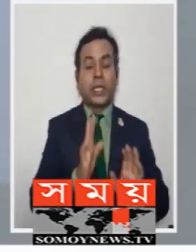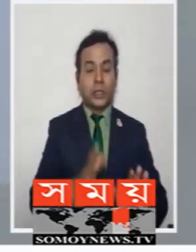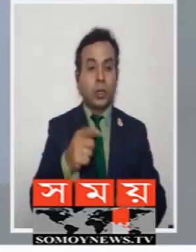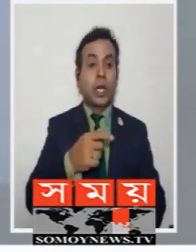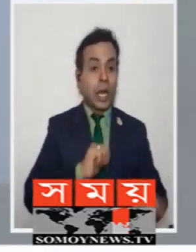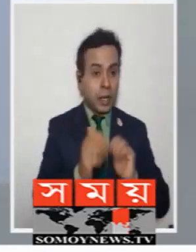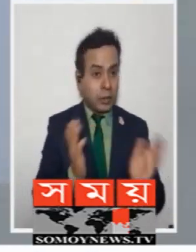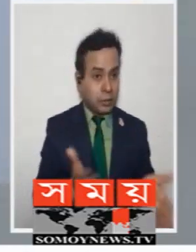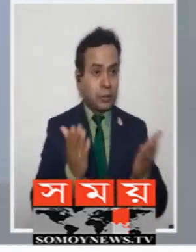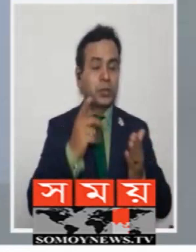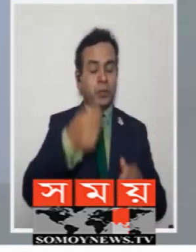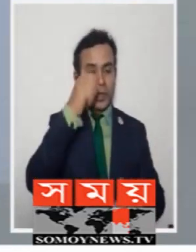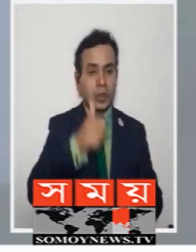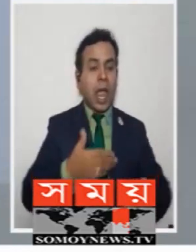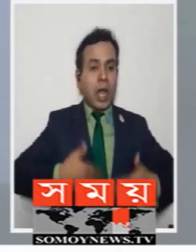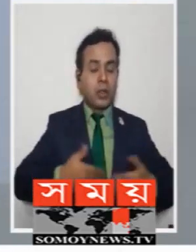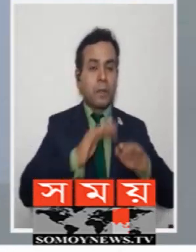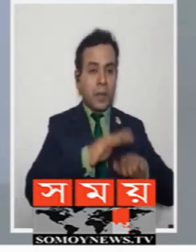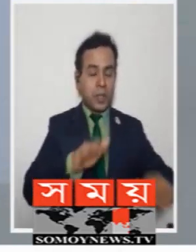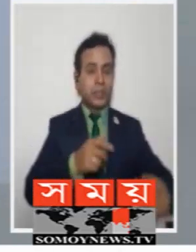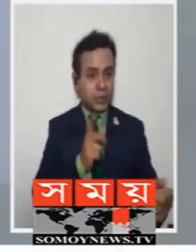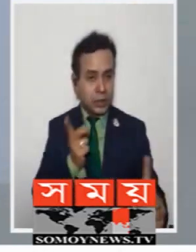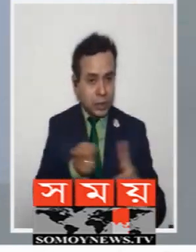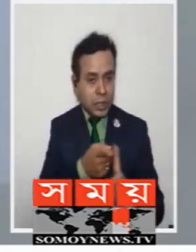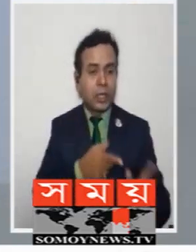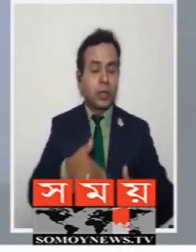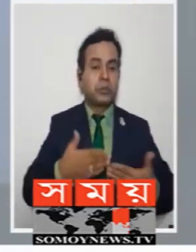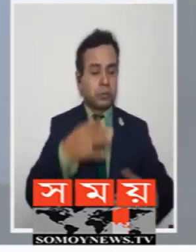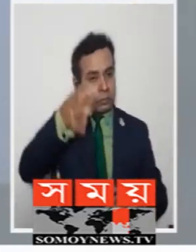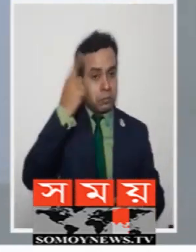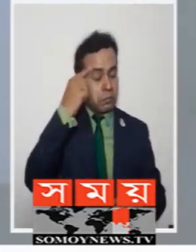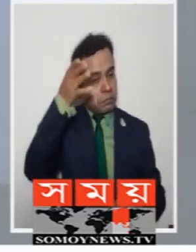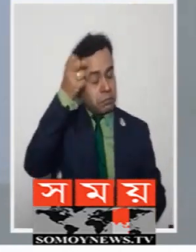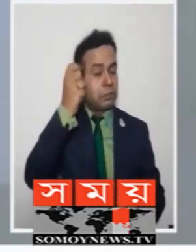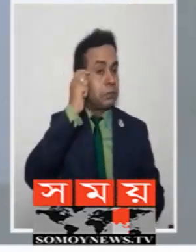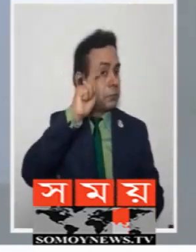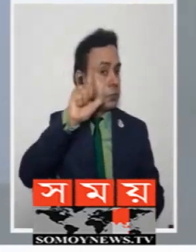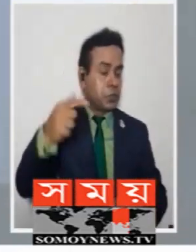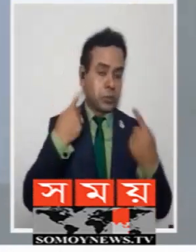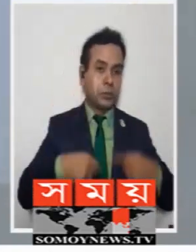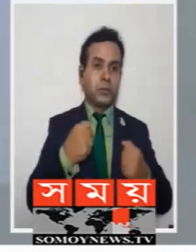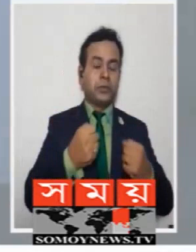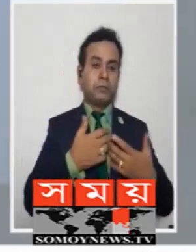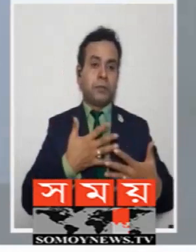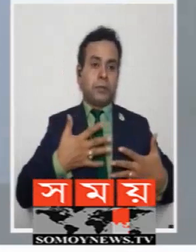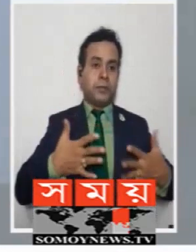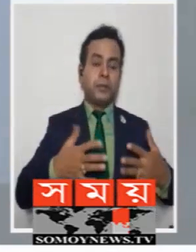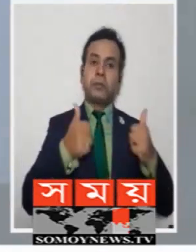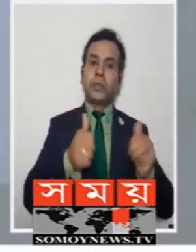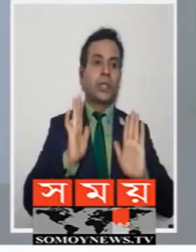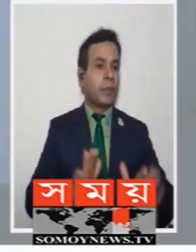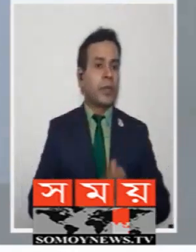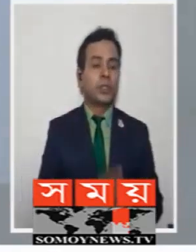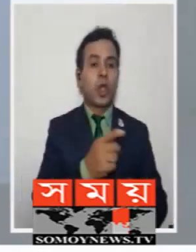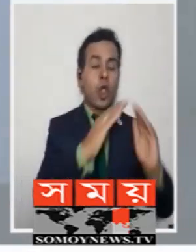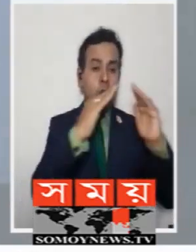পারবো। মনোবল বাড়াতে হবে প্রত্যেকেরই, যারা ঘরে কোয়ারেন্টাইনে আছেন, যারা আইসোলেশন আছেন, যারা আক্রান্ত হয়েছেন,